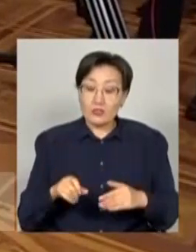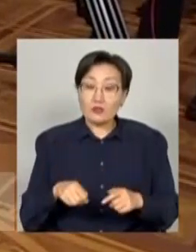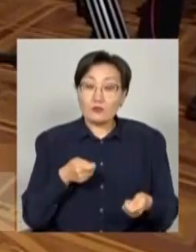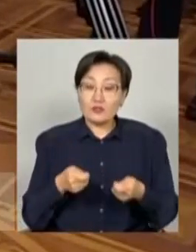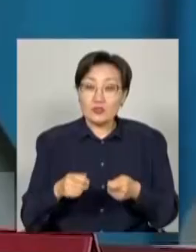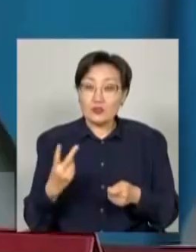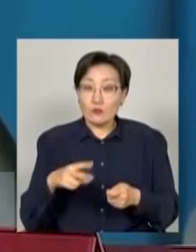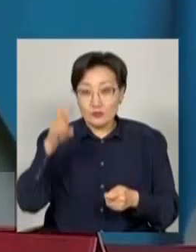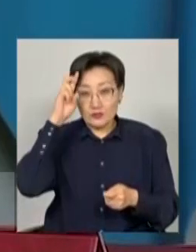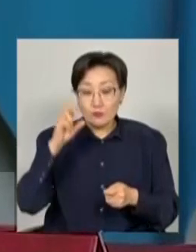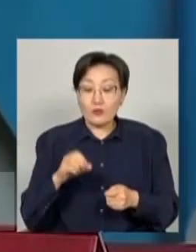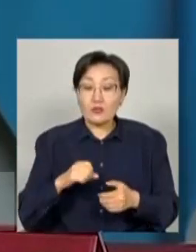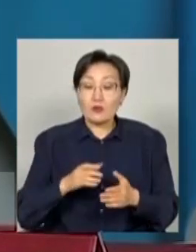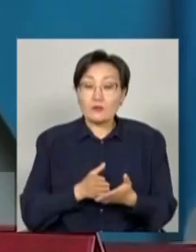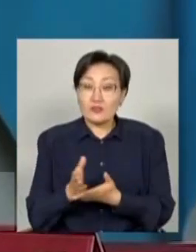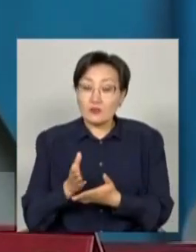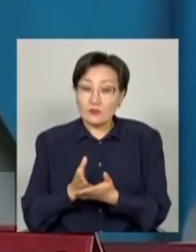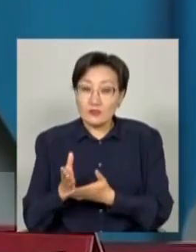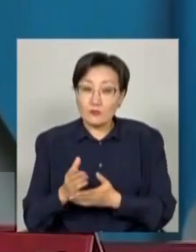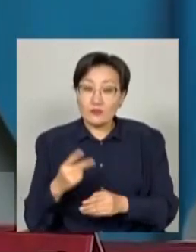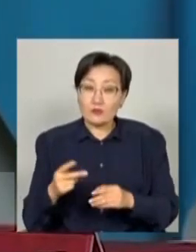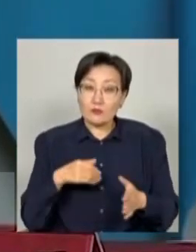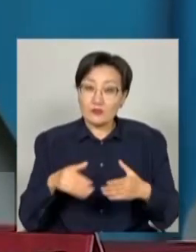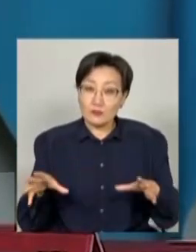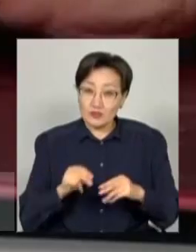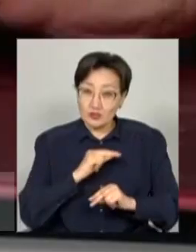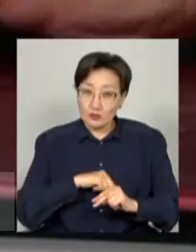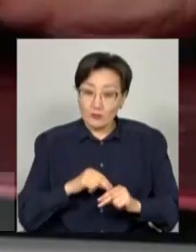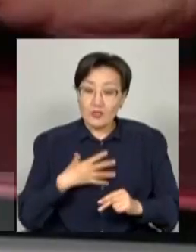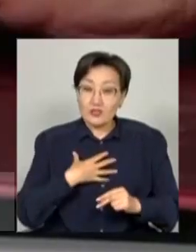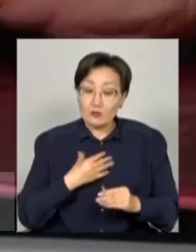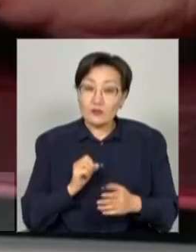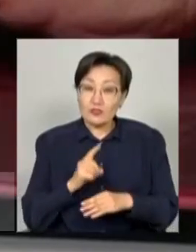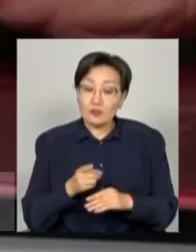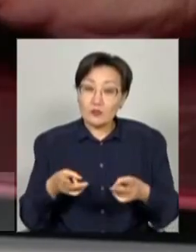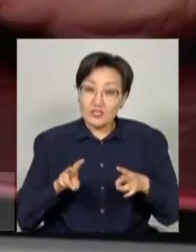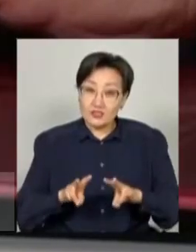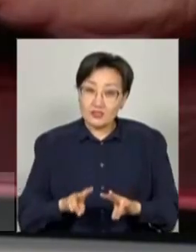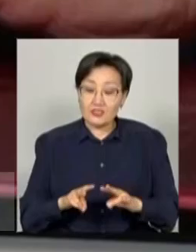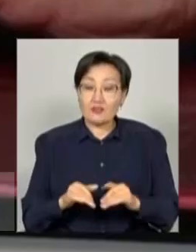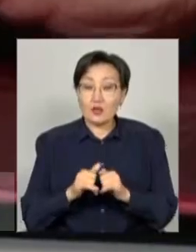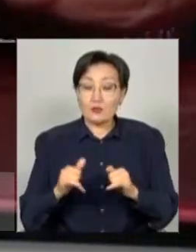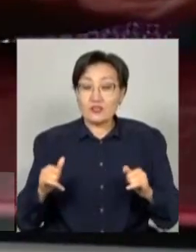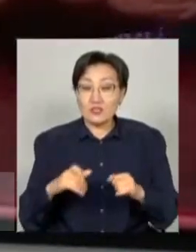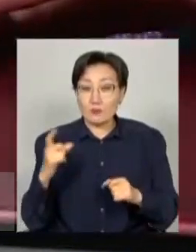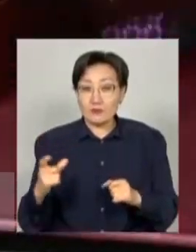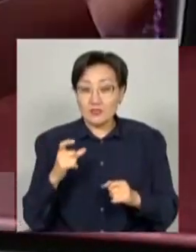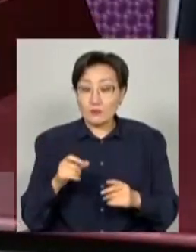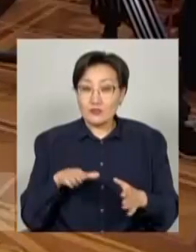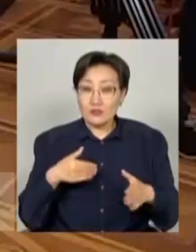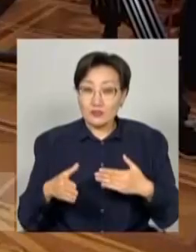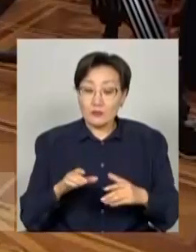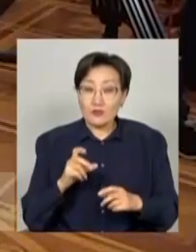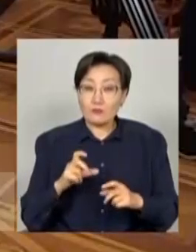Лидеры двух стран определили контуры дальнейшего укрепления двустороннего партнерства. Приоритетной задачей остается наращивание экономических связей